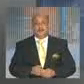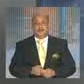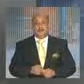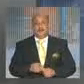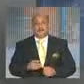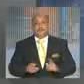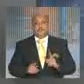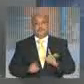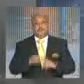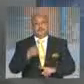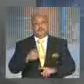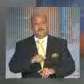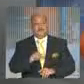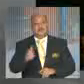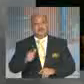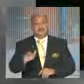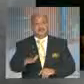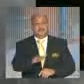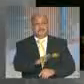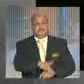السيمفونيات العالمية.